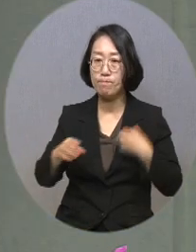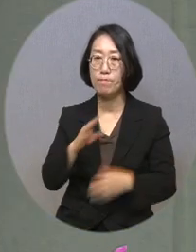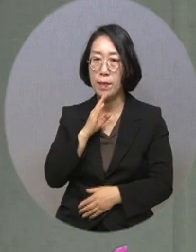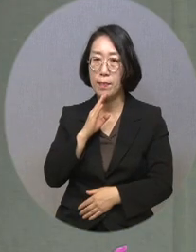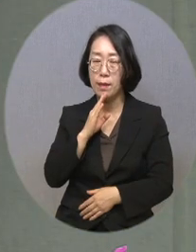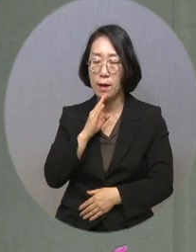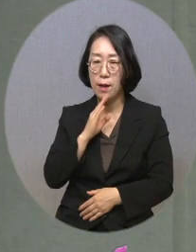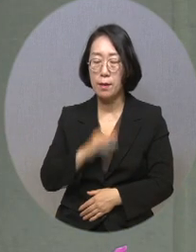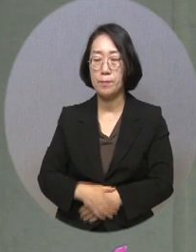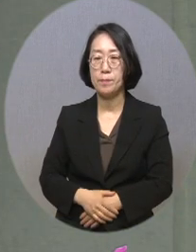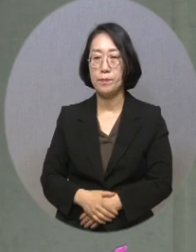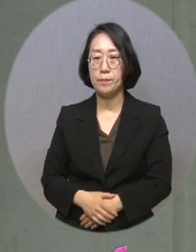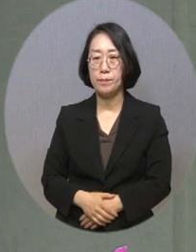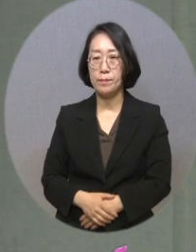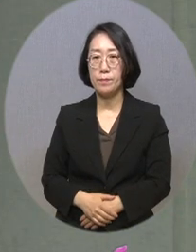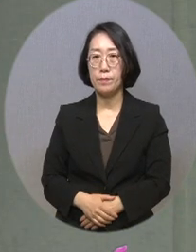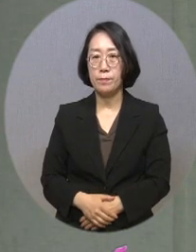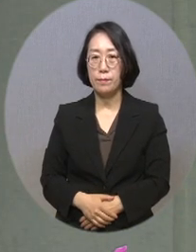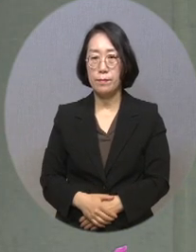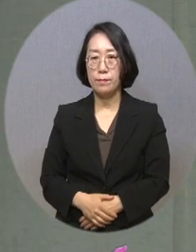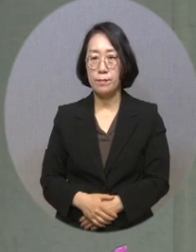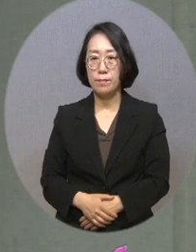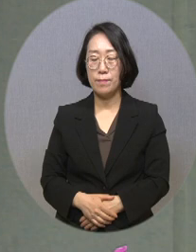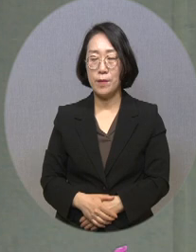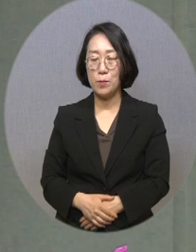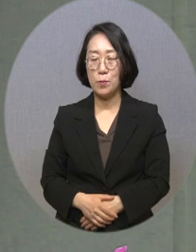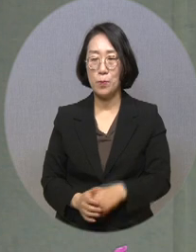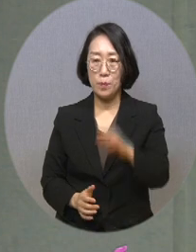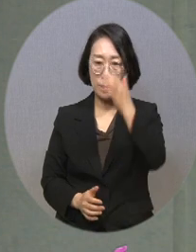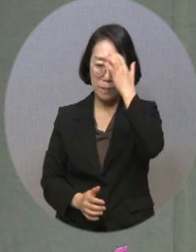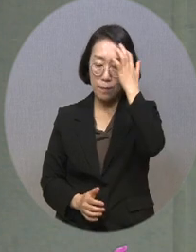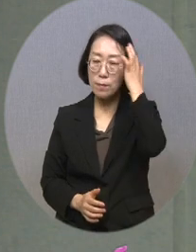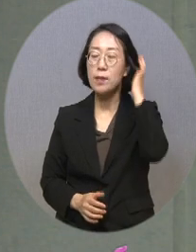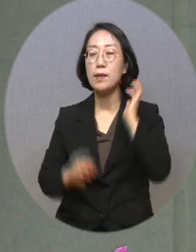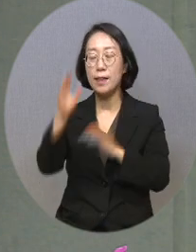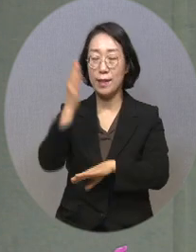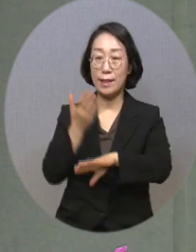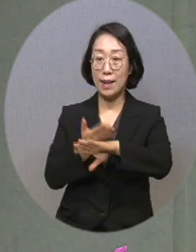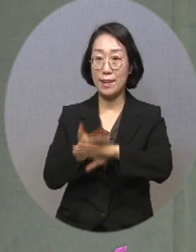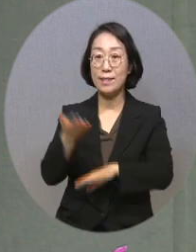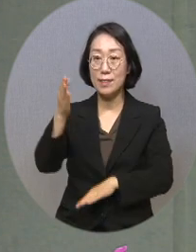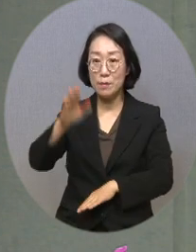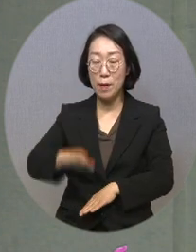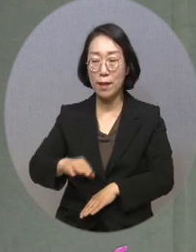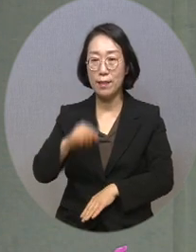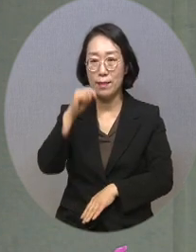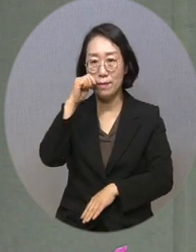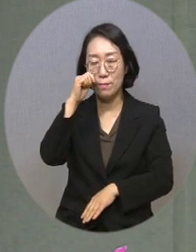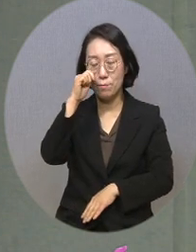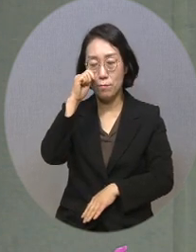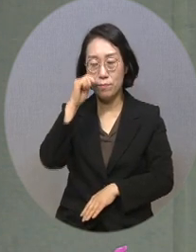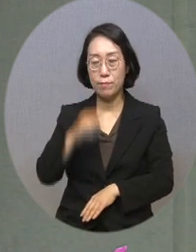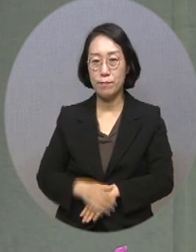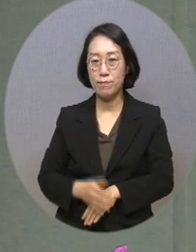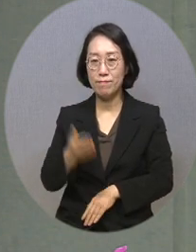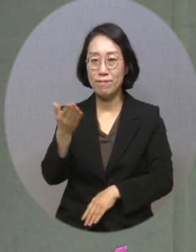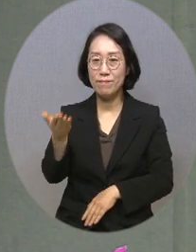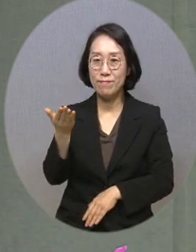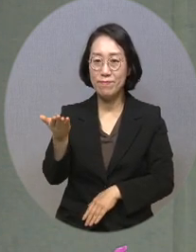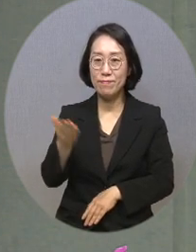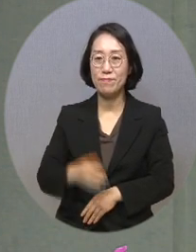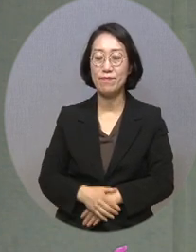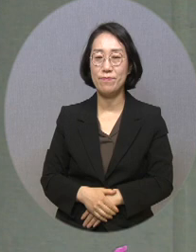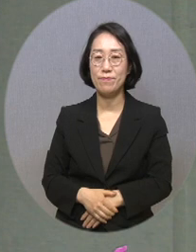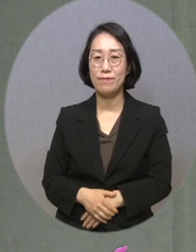네. 네, 조금 이건 얘기가 달라진 거지만은 네. 그래도 우리 원경희